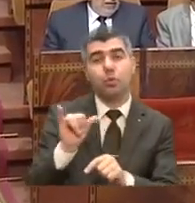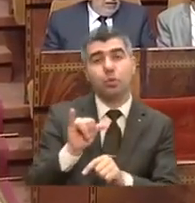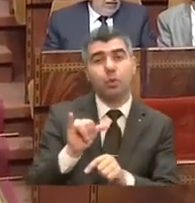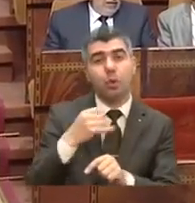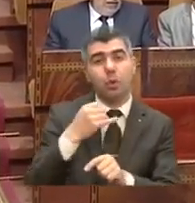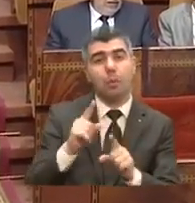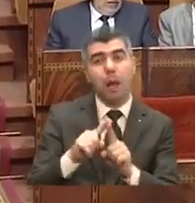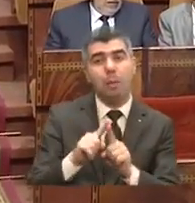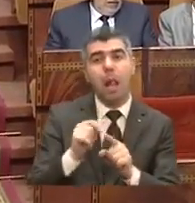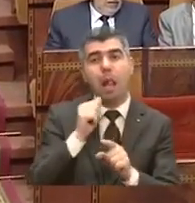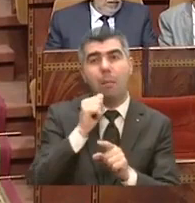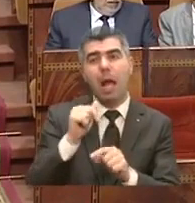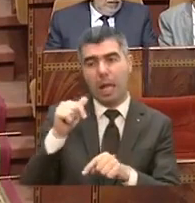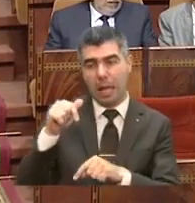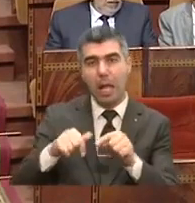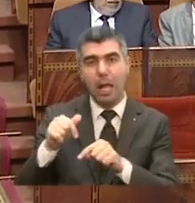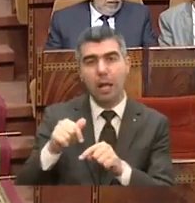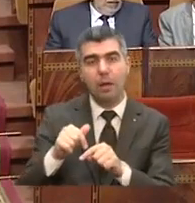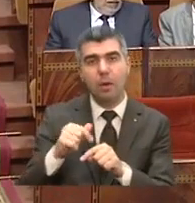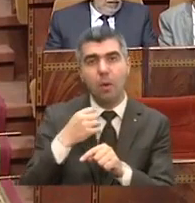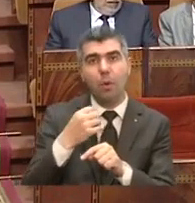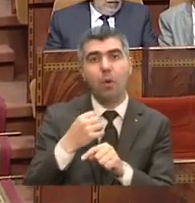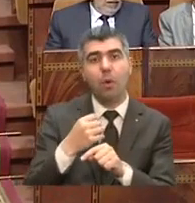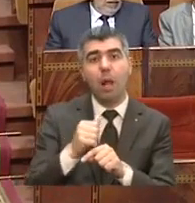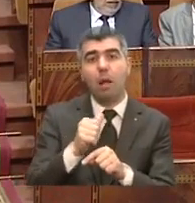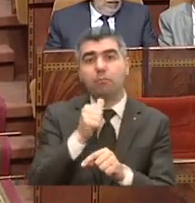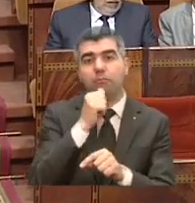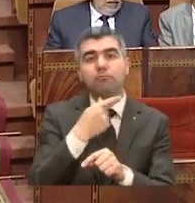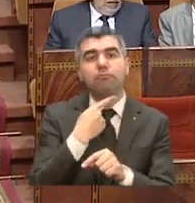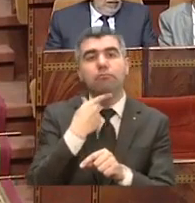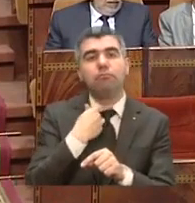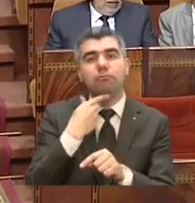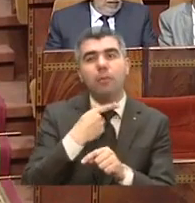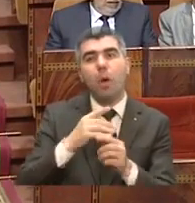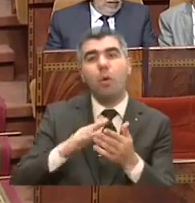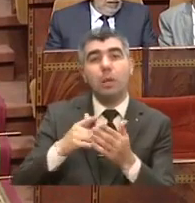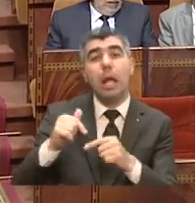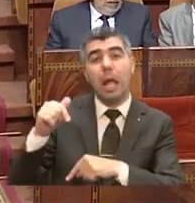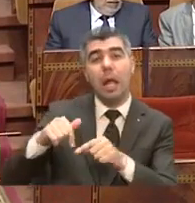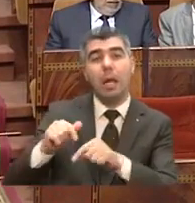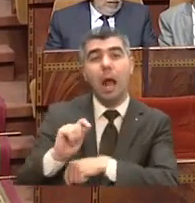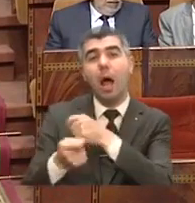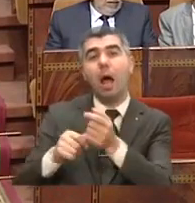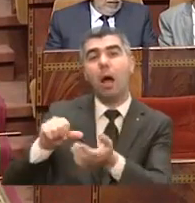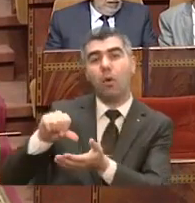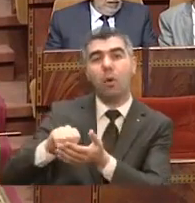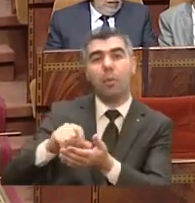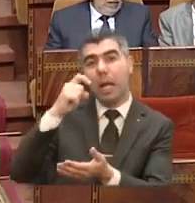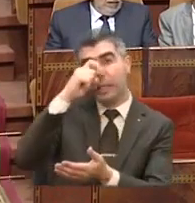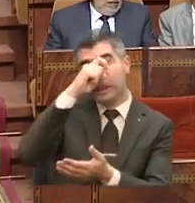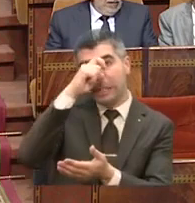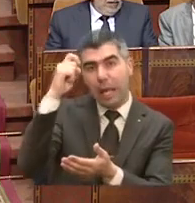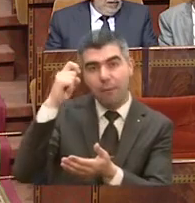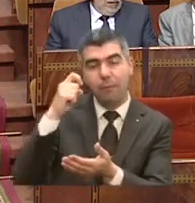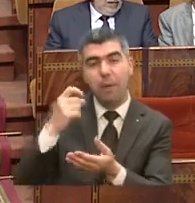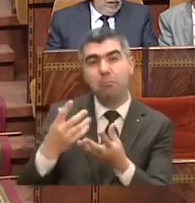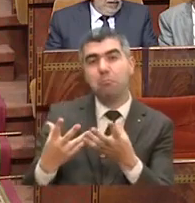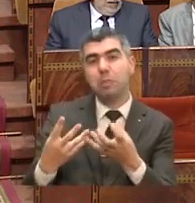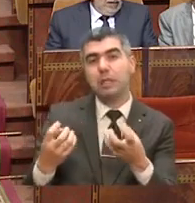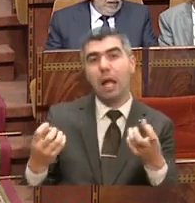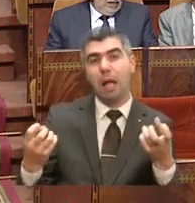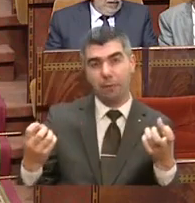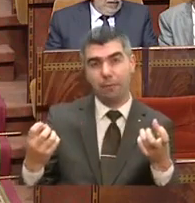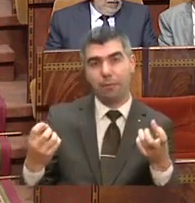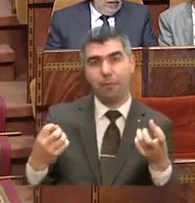جيدة. لكن العطش ما زال يهدد العالم القروي بشكل قوي، وخاصة في فصل الصيف الذي تكثر فيه الحاجة إلى هذه